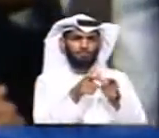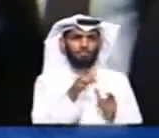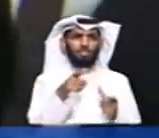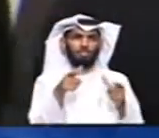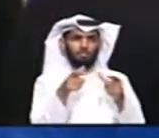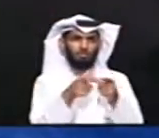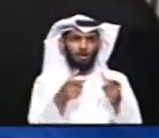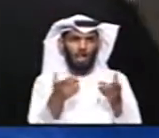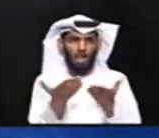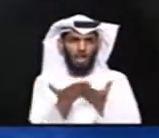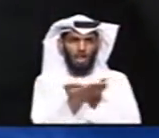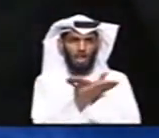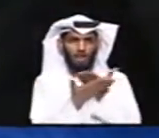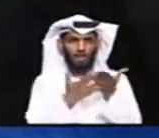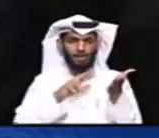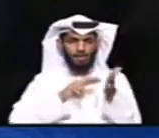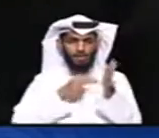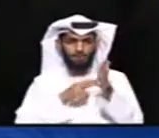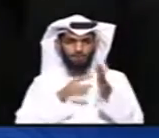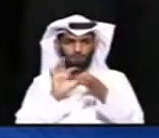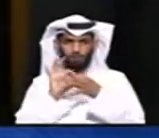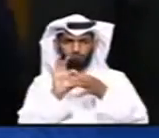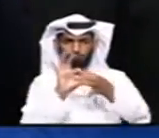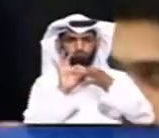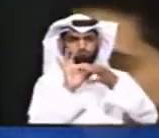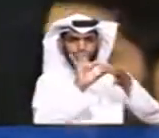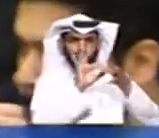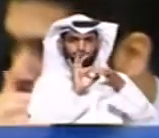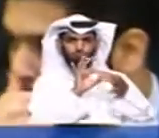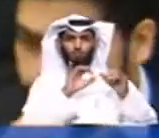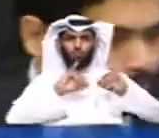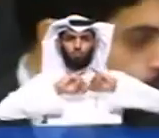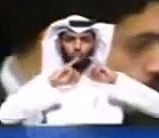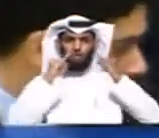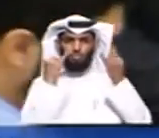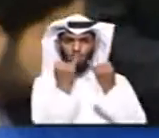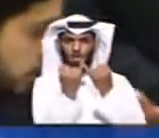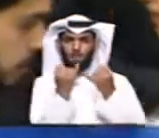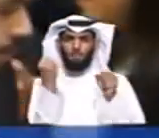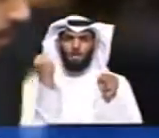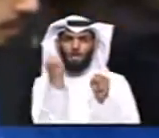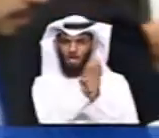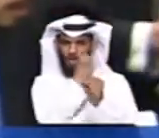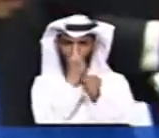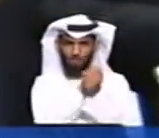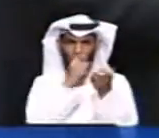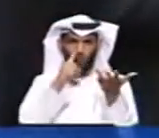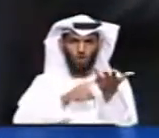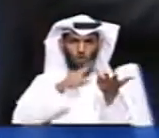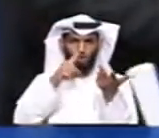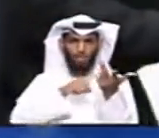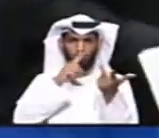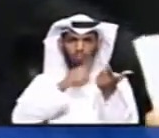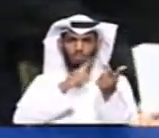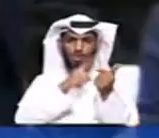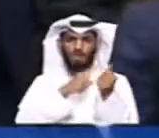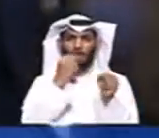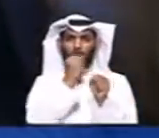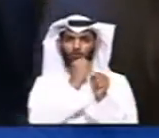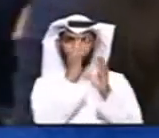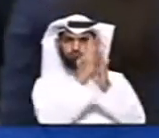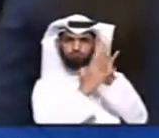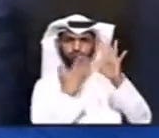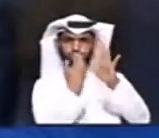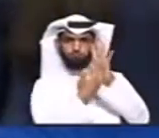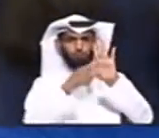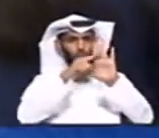الاجتماع تنسيق مواقف الدول الأعضاء في المنظمة حيال القضايا المعروضة على جدول أعمال الدورة